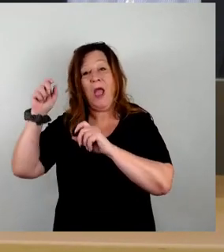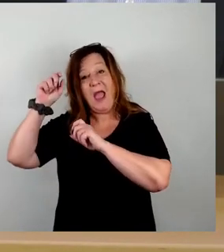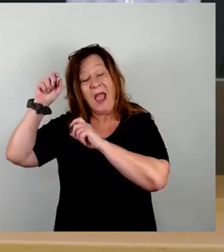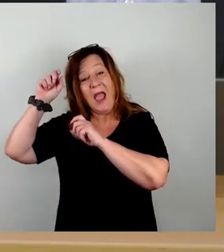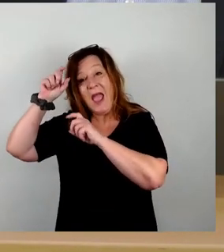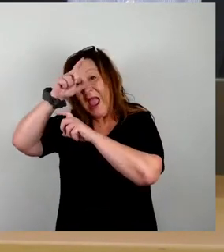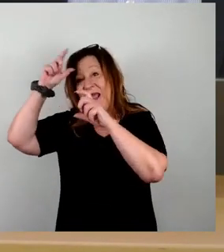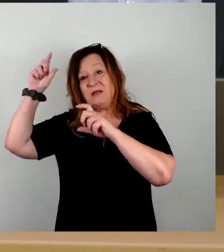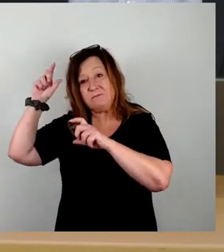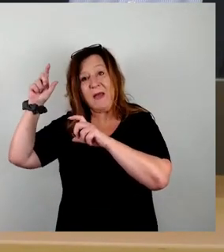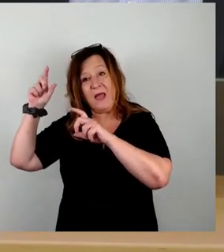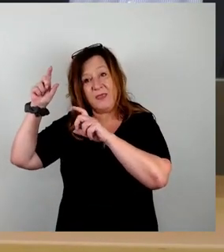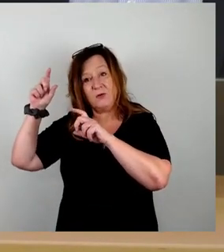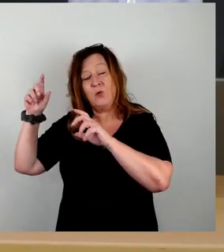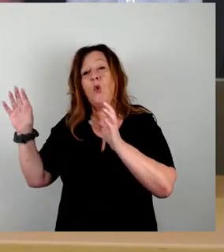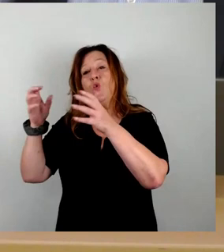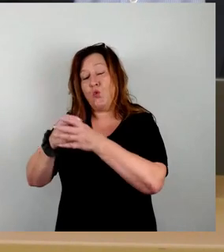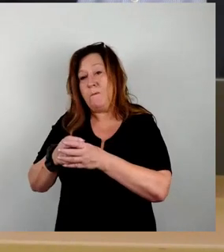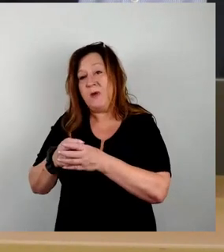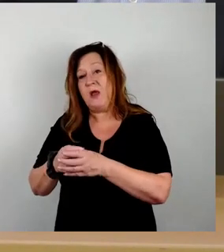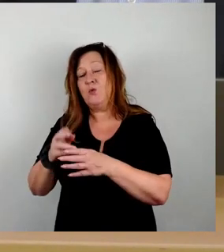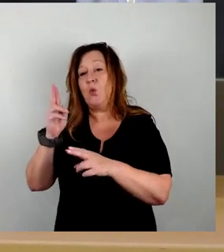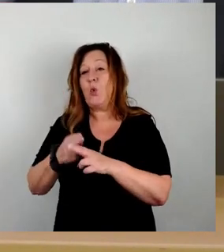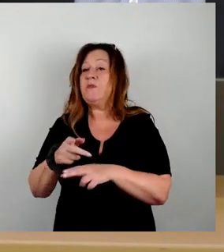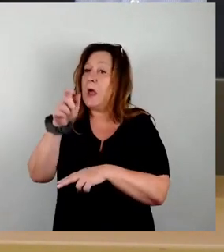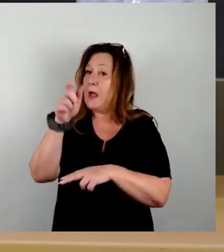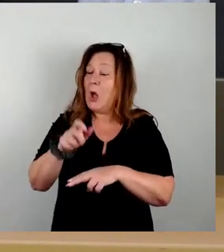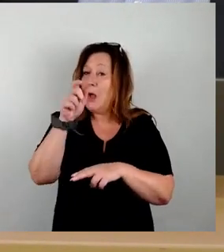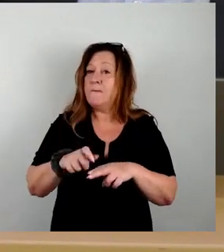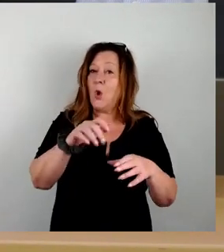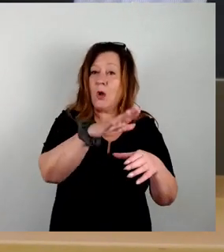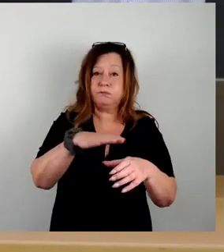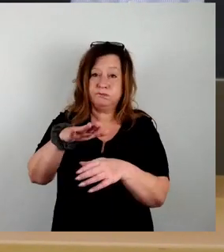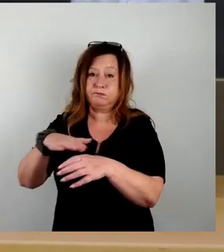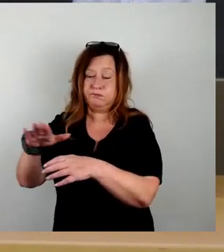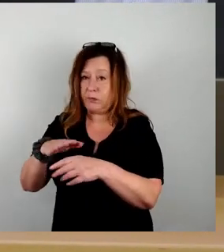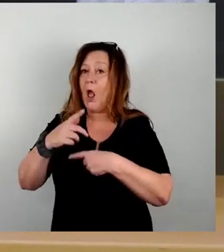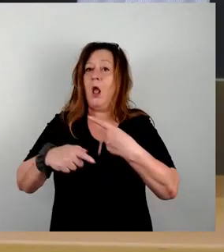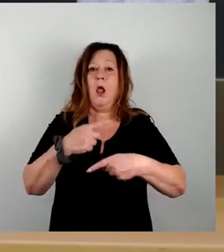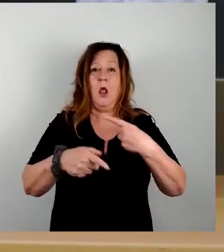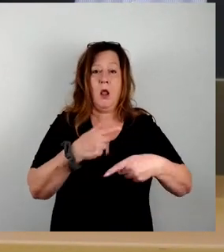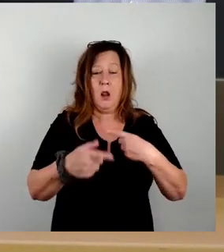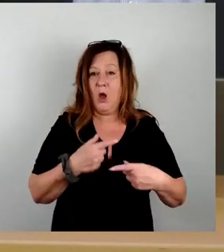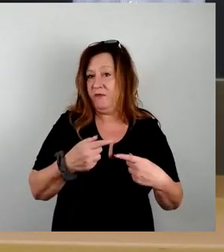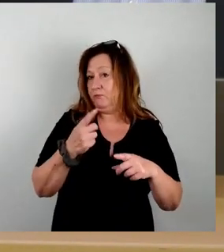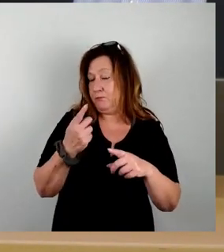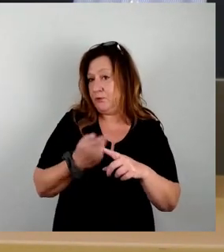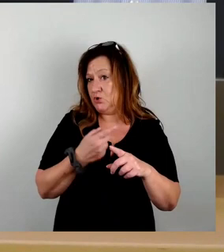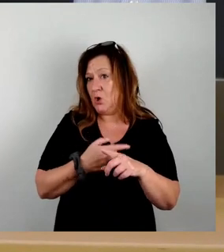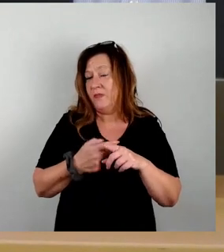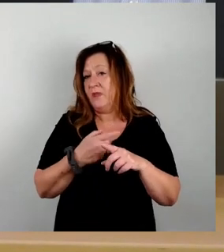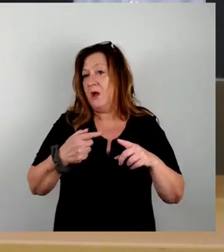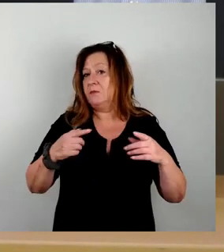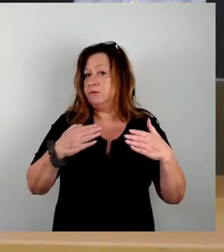in Bürgerbeteiligungsformaten läuft und auch weiter laufen soll und noch in einer besonderen Intensität, was den